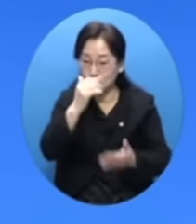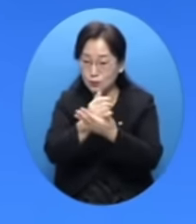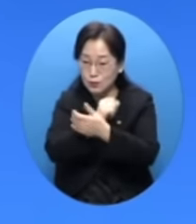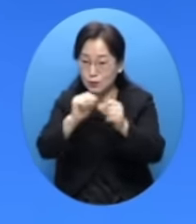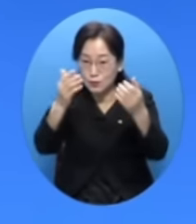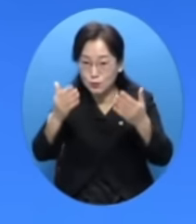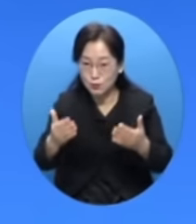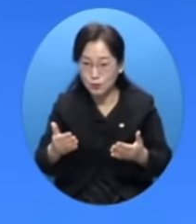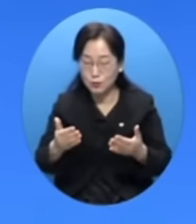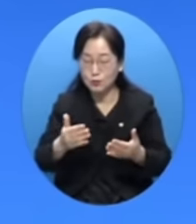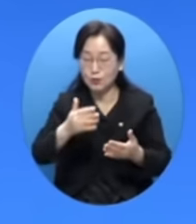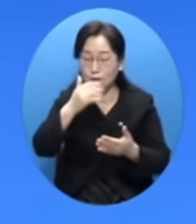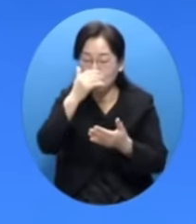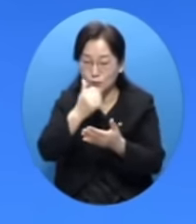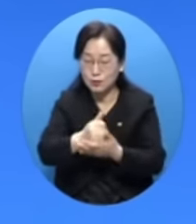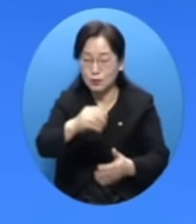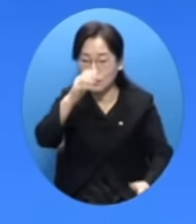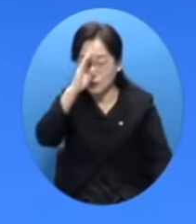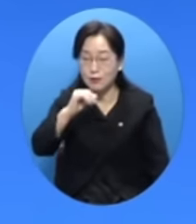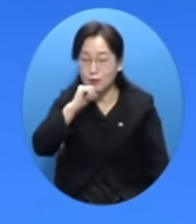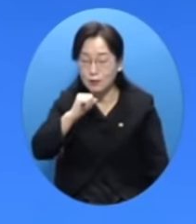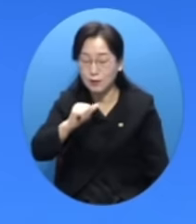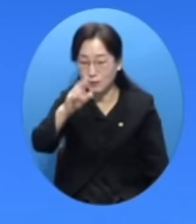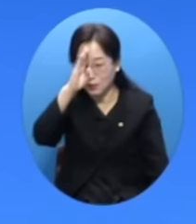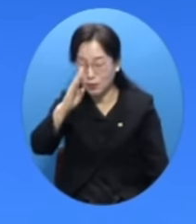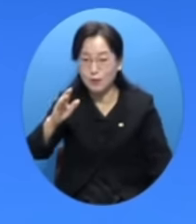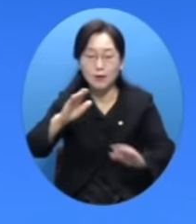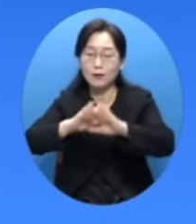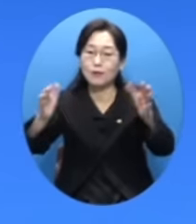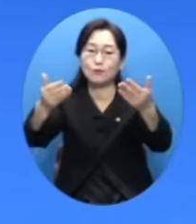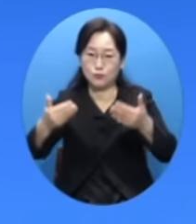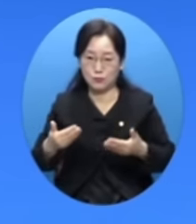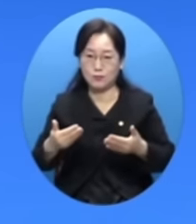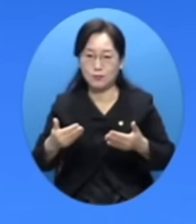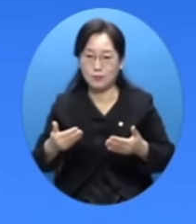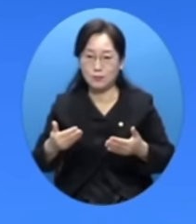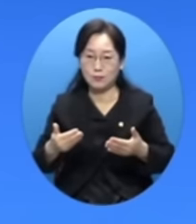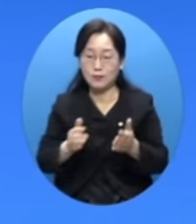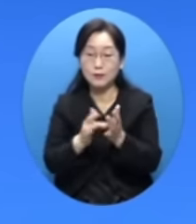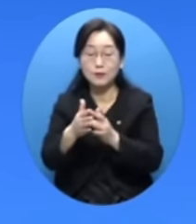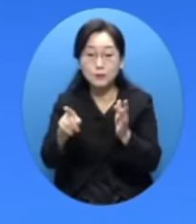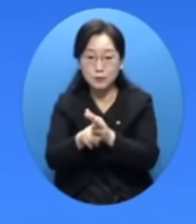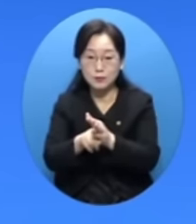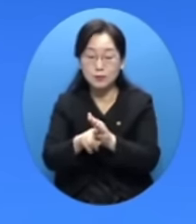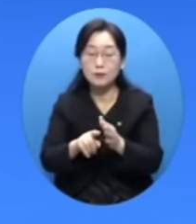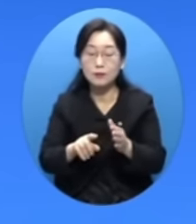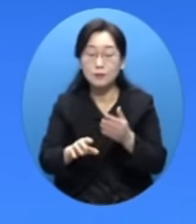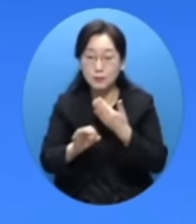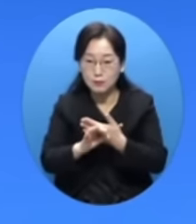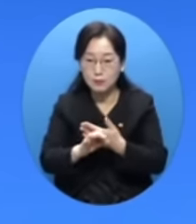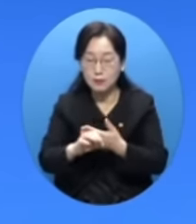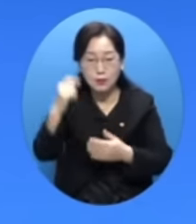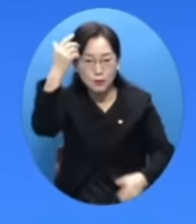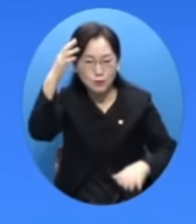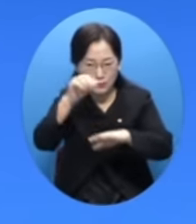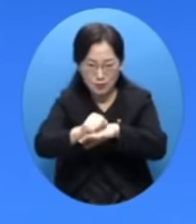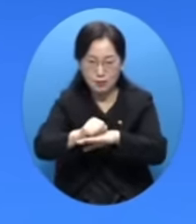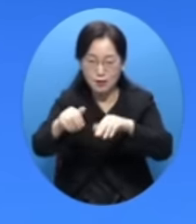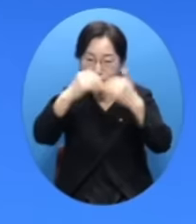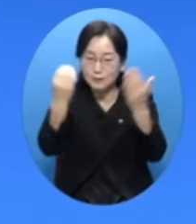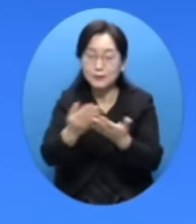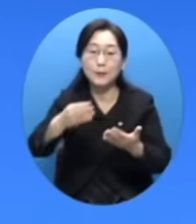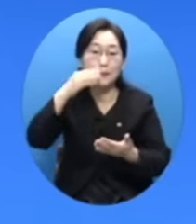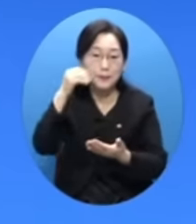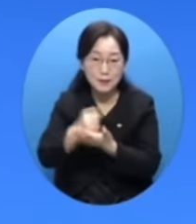죄와 질병, 가난과 저주의 모든 걸 해결하셨기 때문에 예수를 믿기만 하면 우리의 영혼이 잘된 같이 범사가 잘